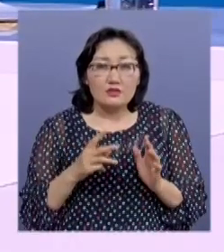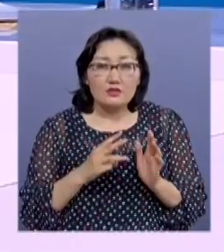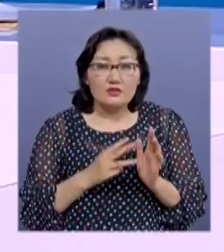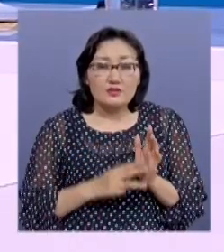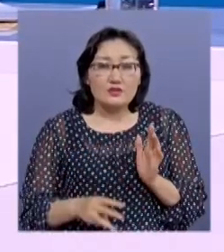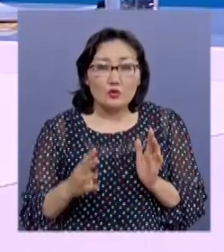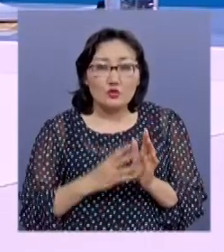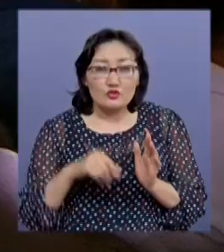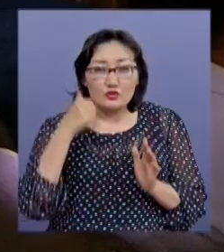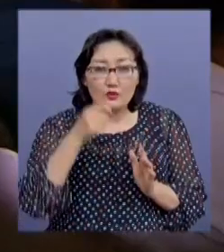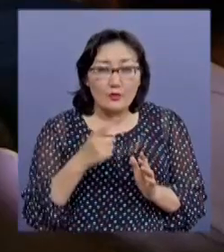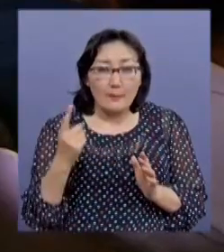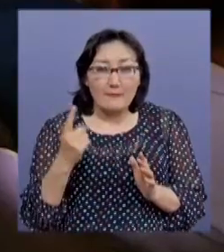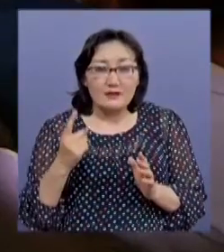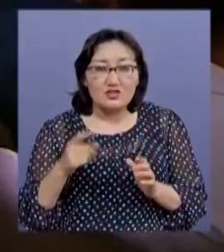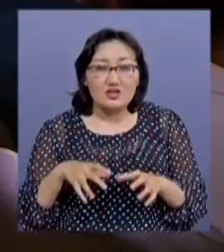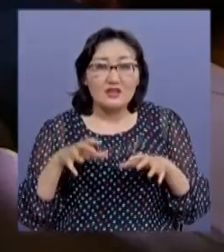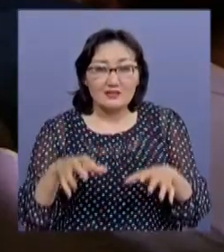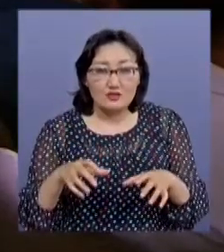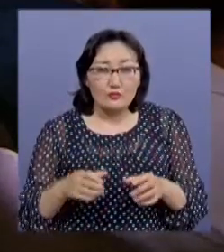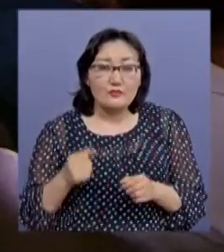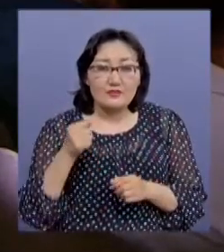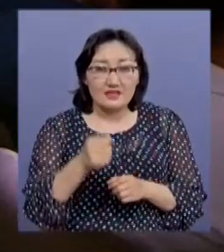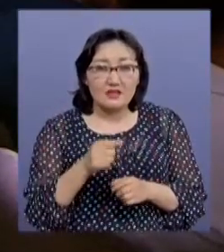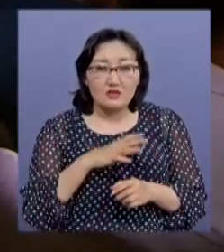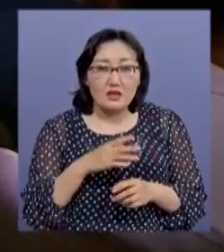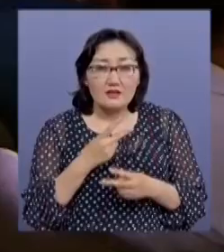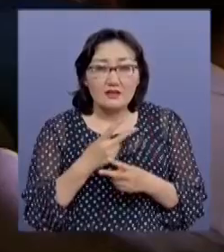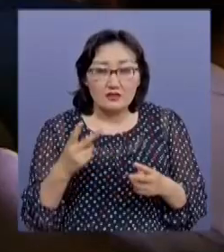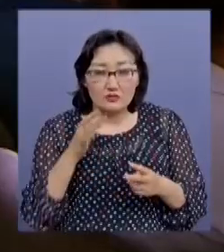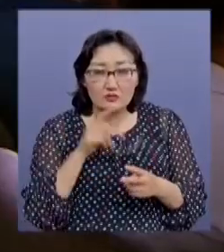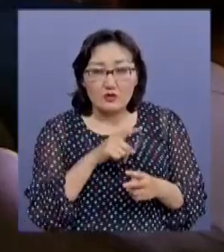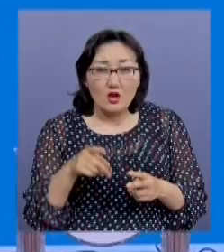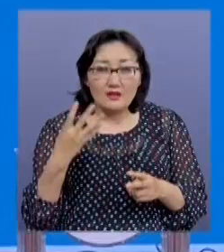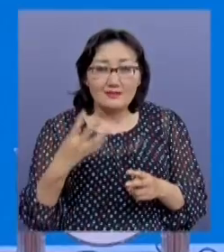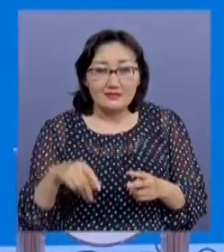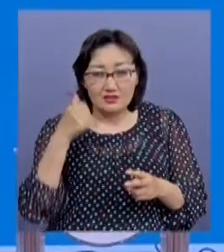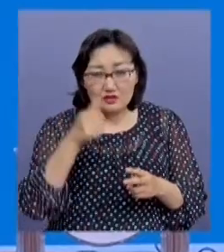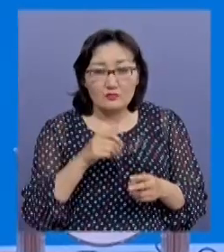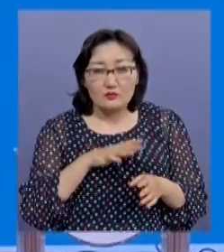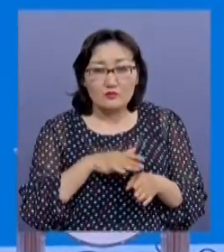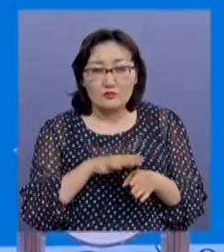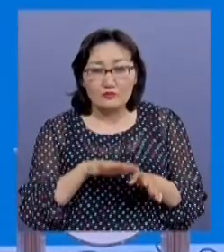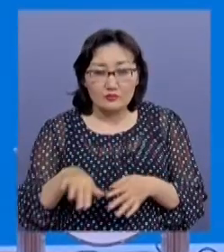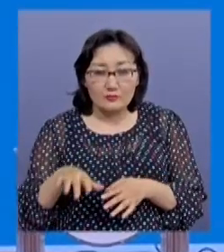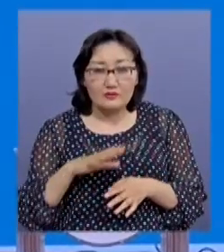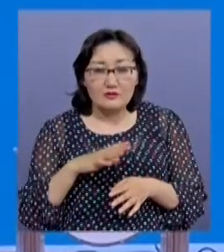89 жыл бірінші хатшы болып сайландым. Қараңыздар, содан бері 40 жыл болды. 40